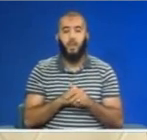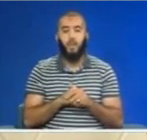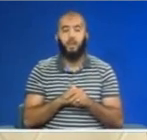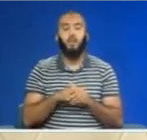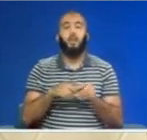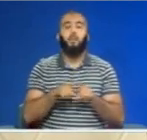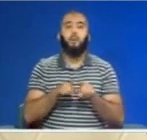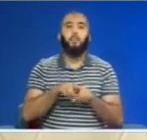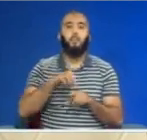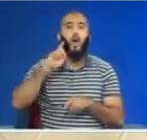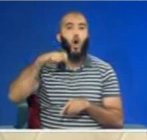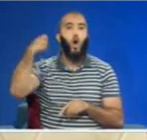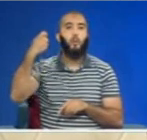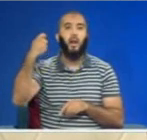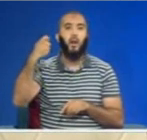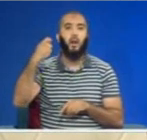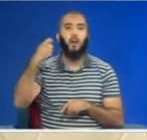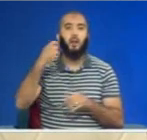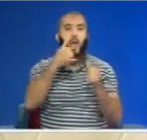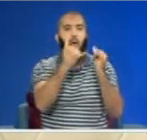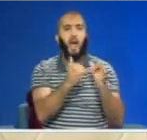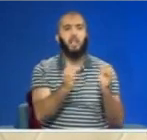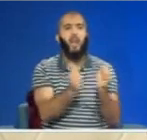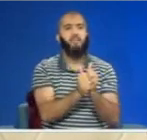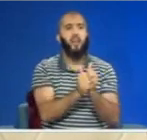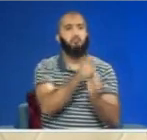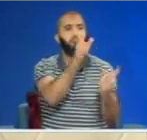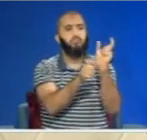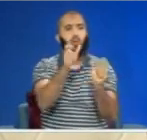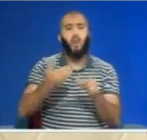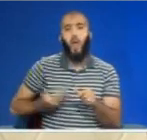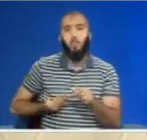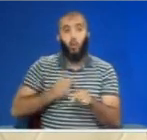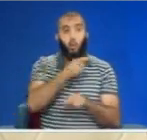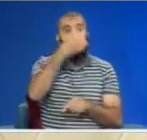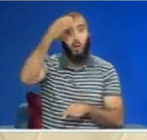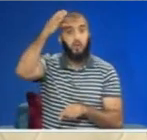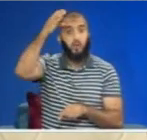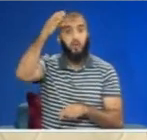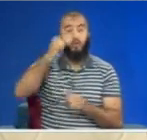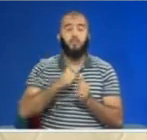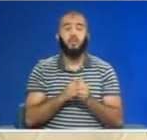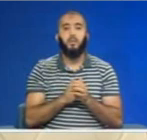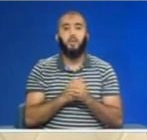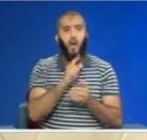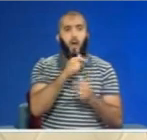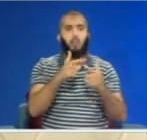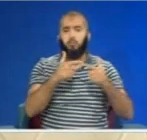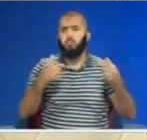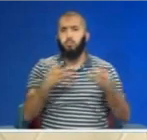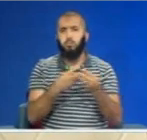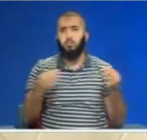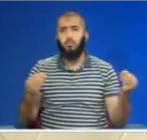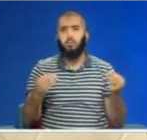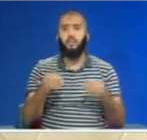الله عليه وسلم وجلسوا إليه وسمعوا منه وكانوا علماء: عبد الرحمن بن عوف وعثمان بن